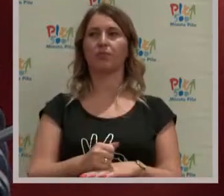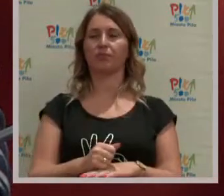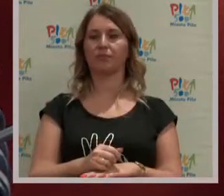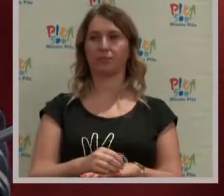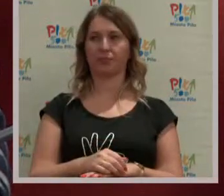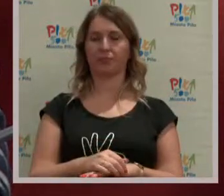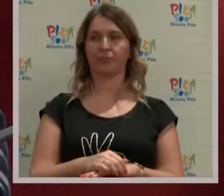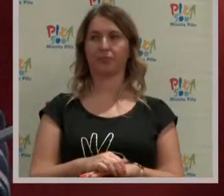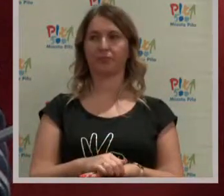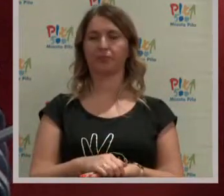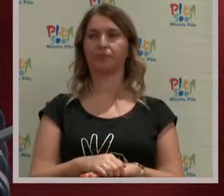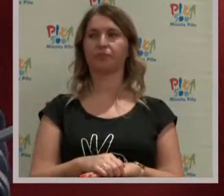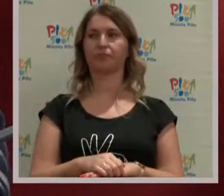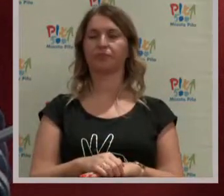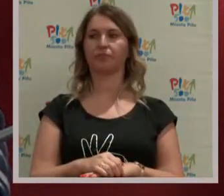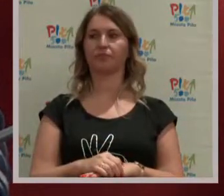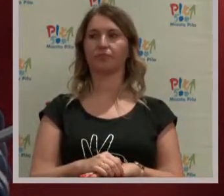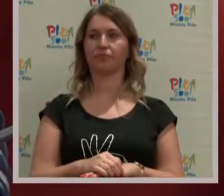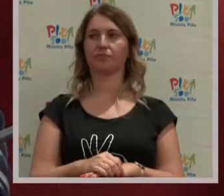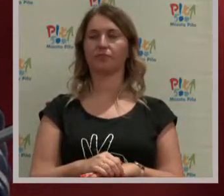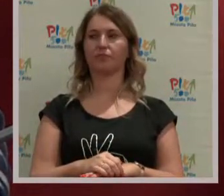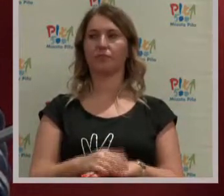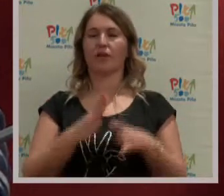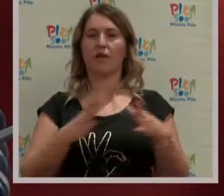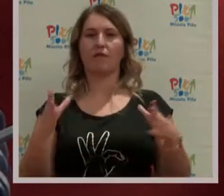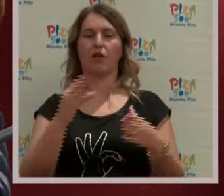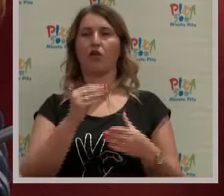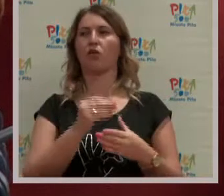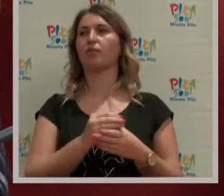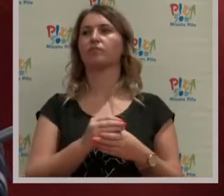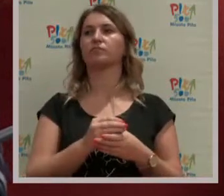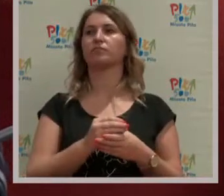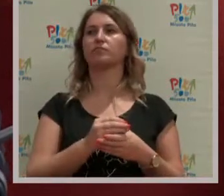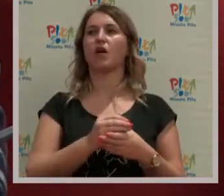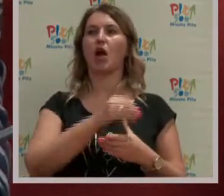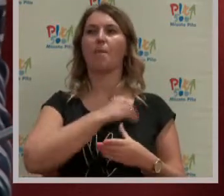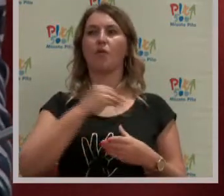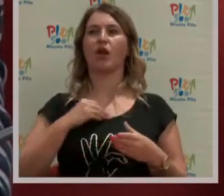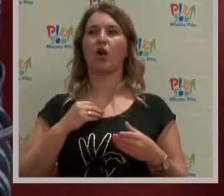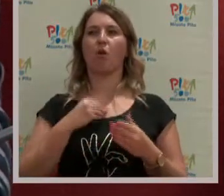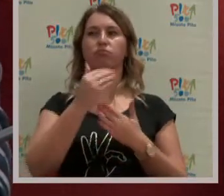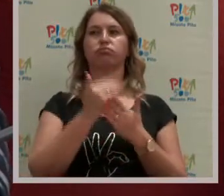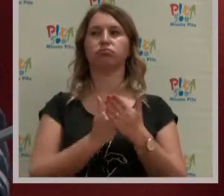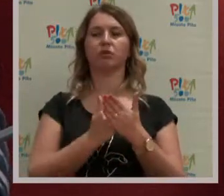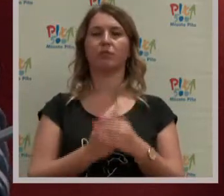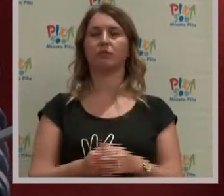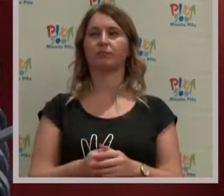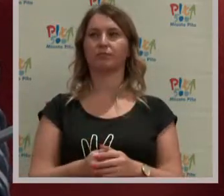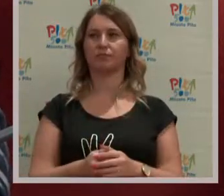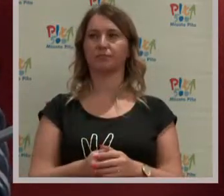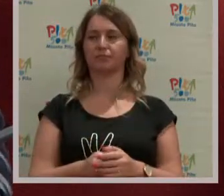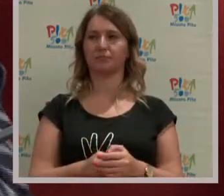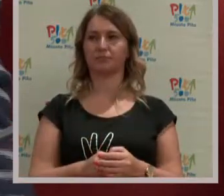operacyjnego Wielkopolskiego Regionalnego Programu Operacyjnego na lata 2014 2020